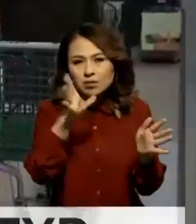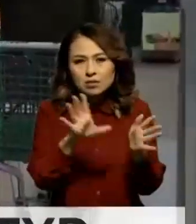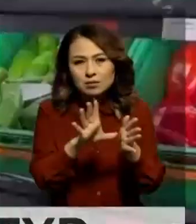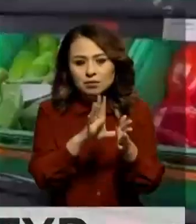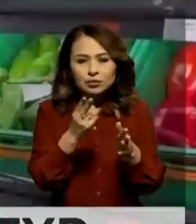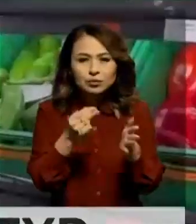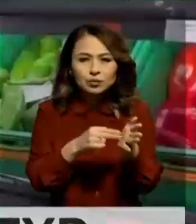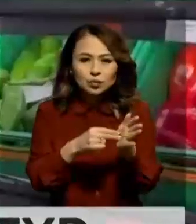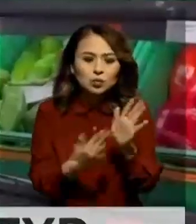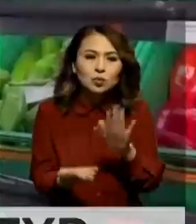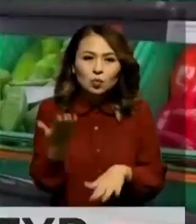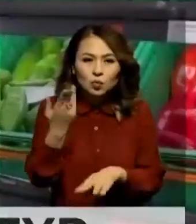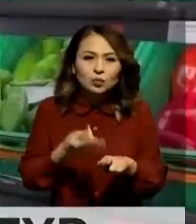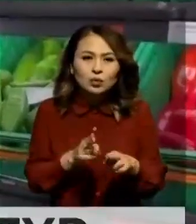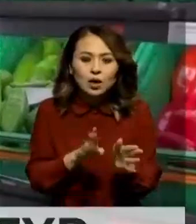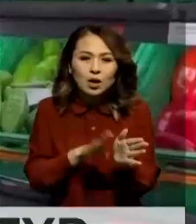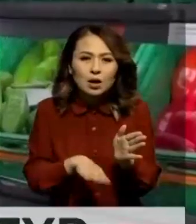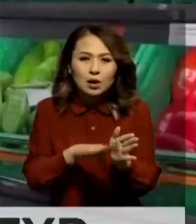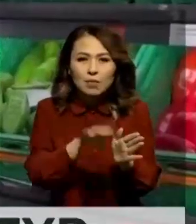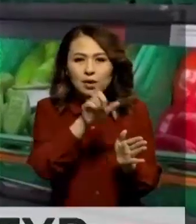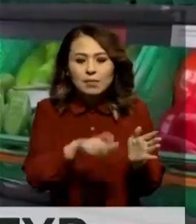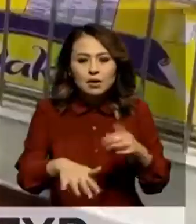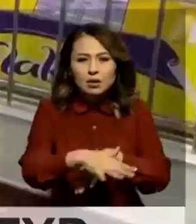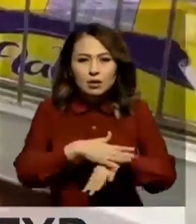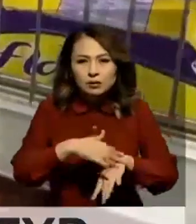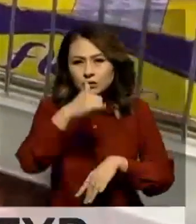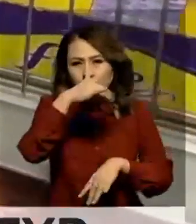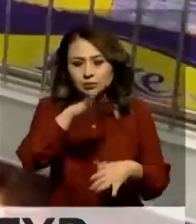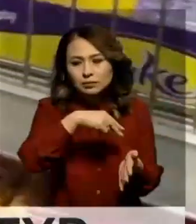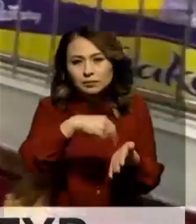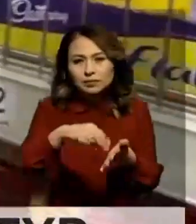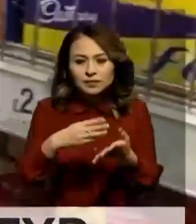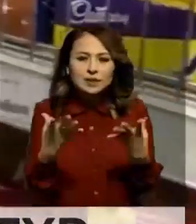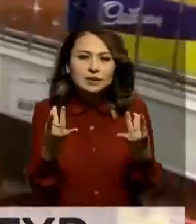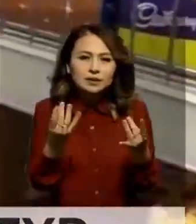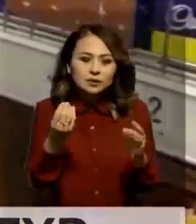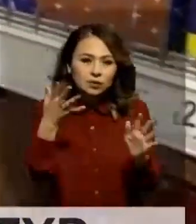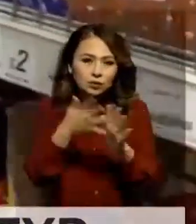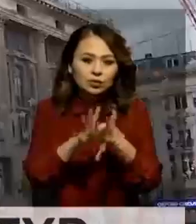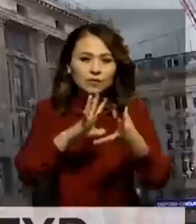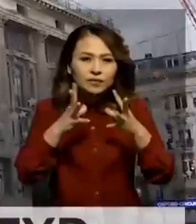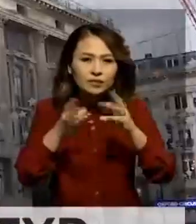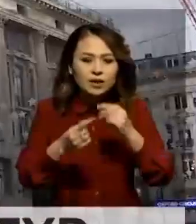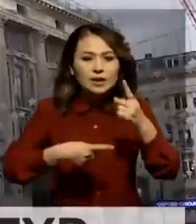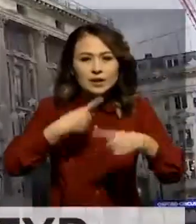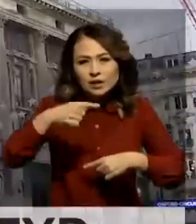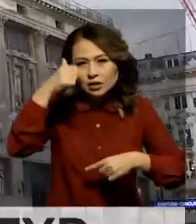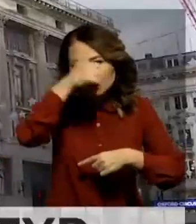қымбаттап кетті. Мұны қарапайым халықтың қалтасы көтере бермейді. Шикізаттардың өсуінен ел экономикасы келер